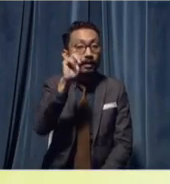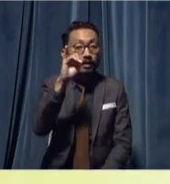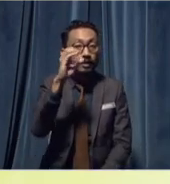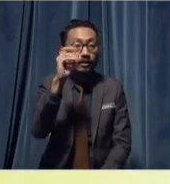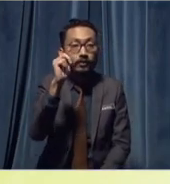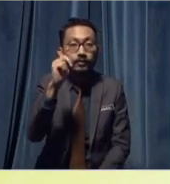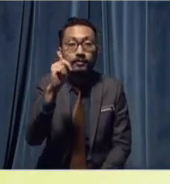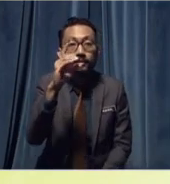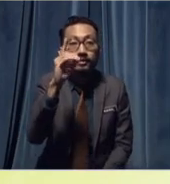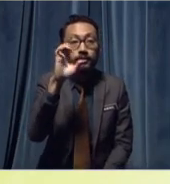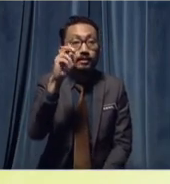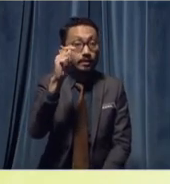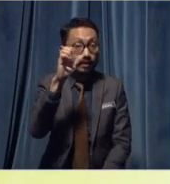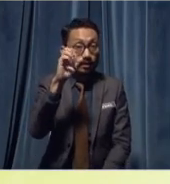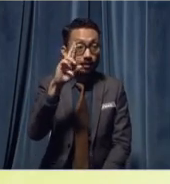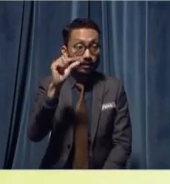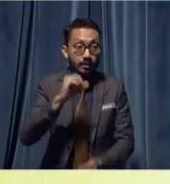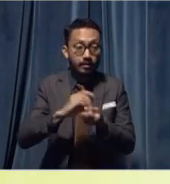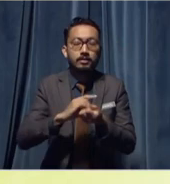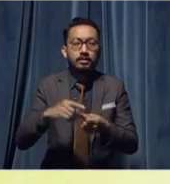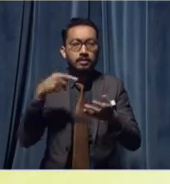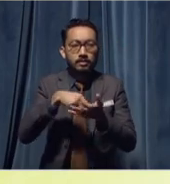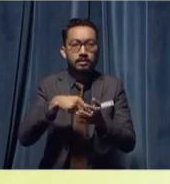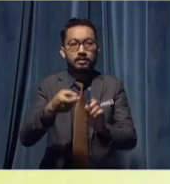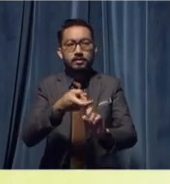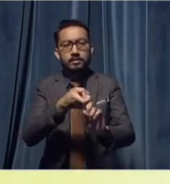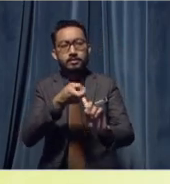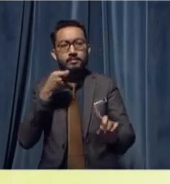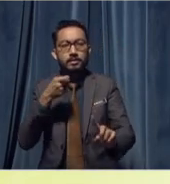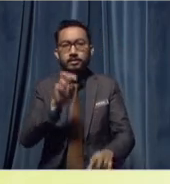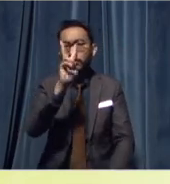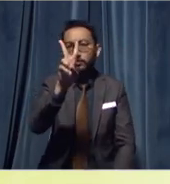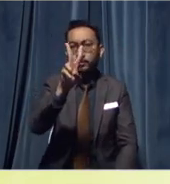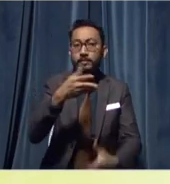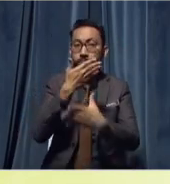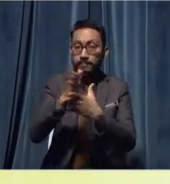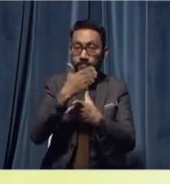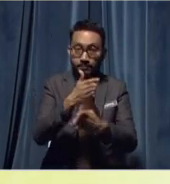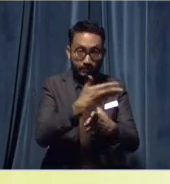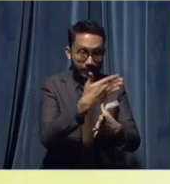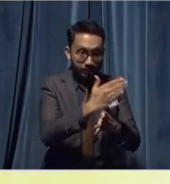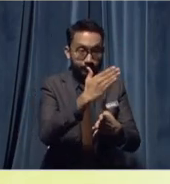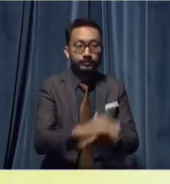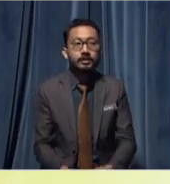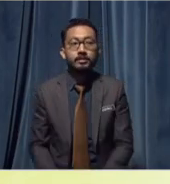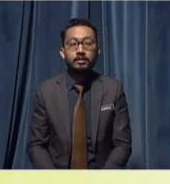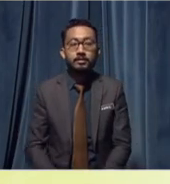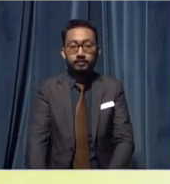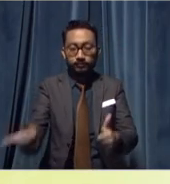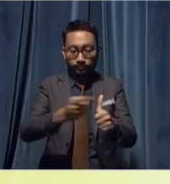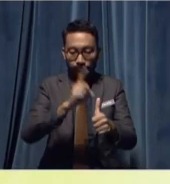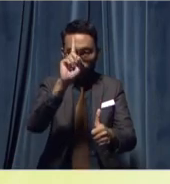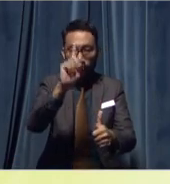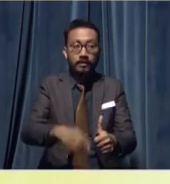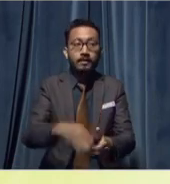nampak? Anion detergent terdiri daripada dua bahagian. Bahagian